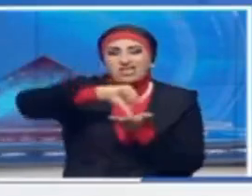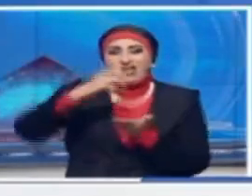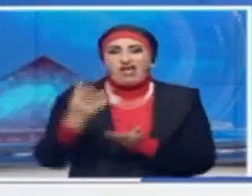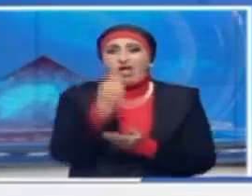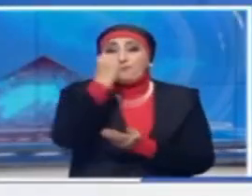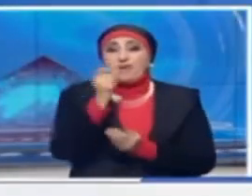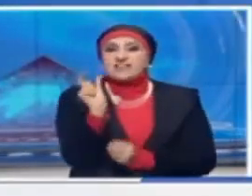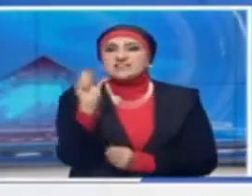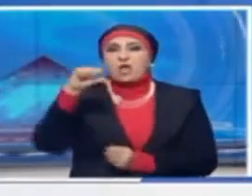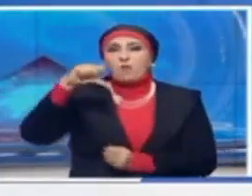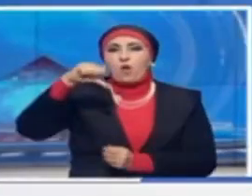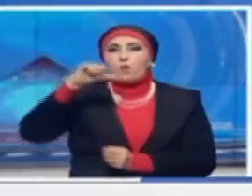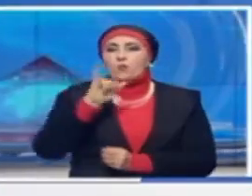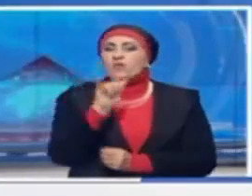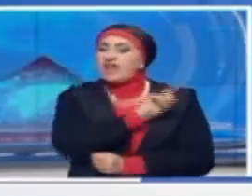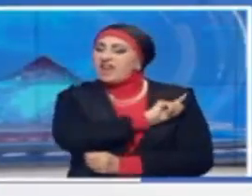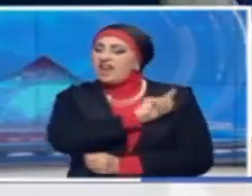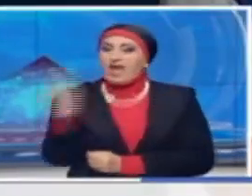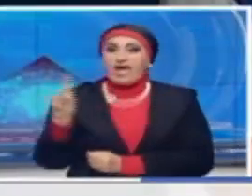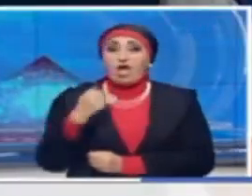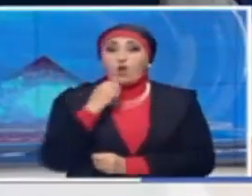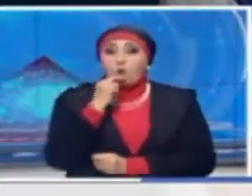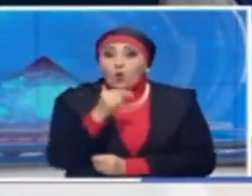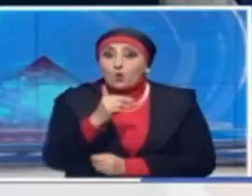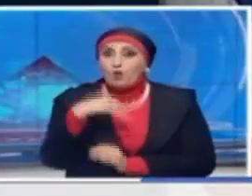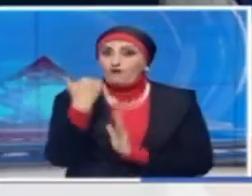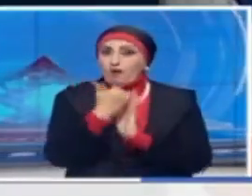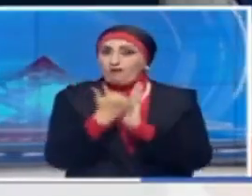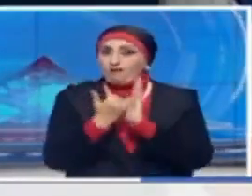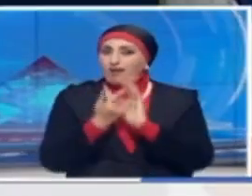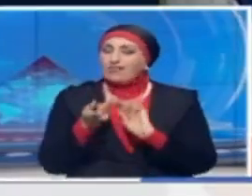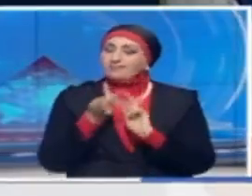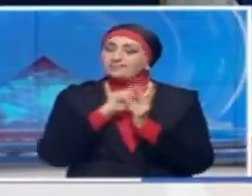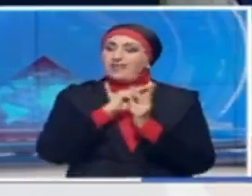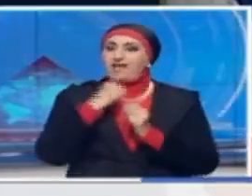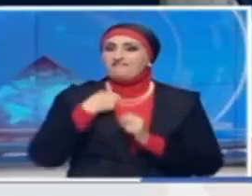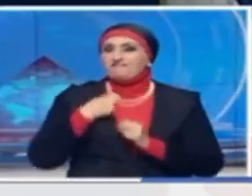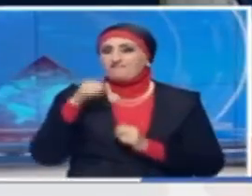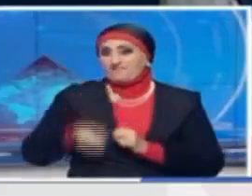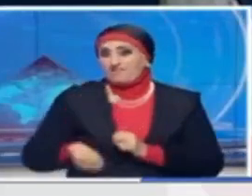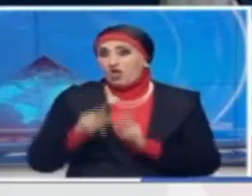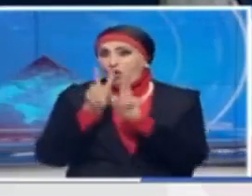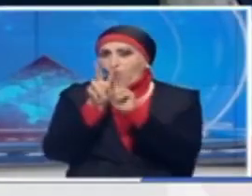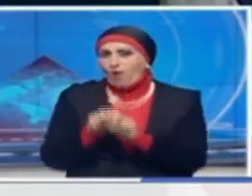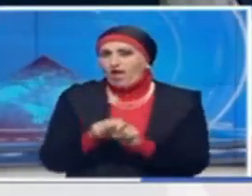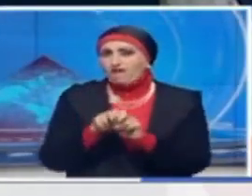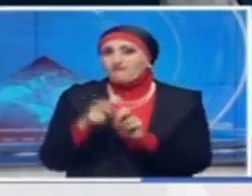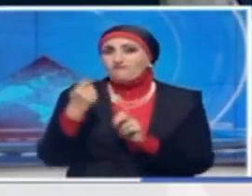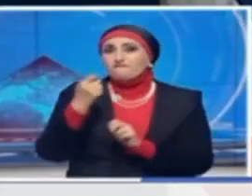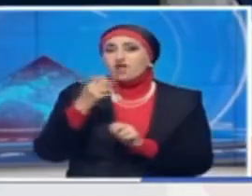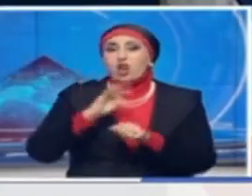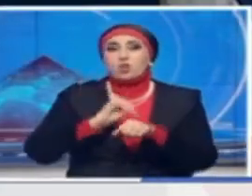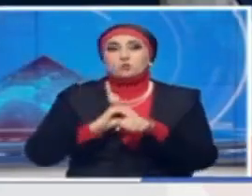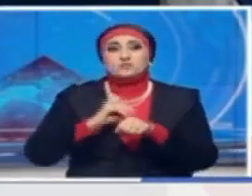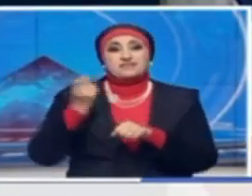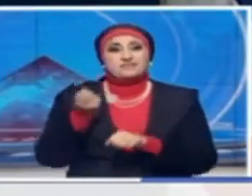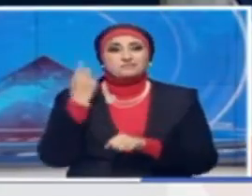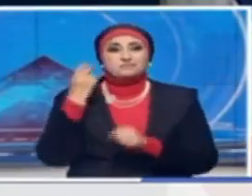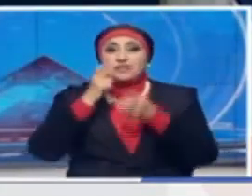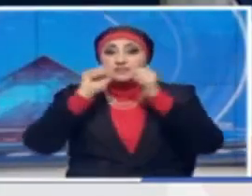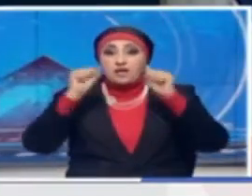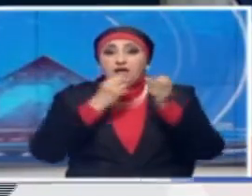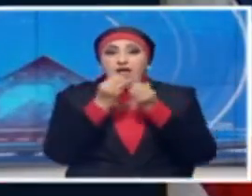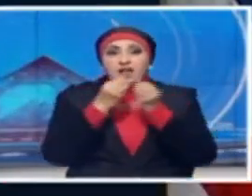النووي، وقالت جين ساكي إنه سيتم اتخاذ إجراءات أخرى لسد أبواب الإيرادات أمام إيران إذا أخفقت